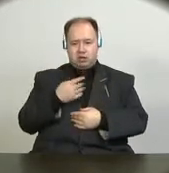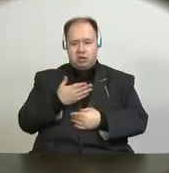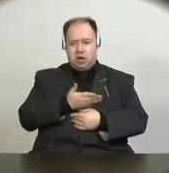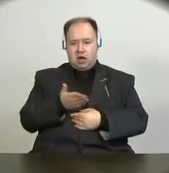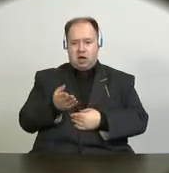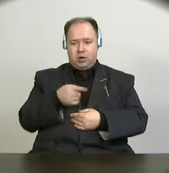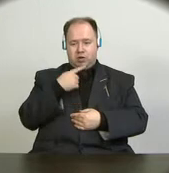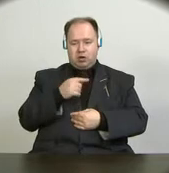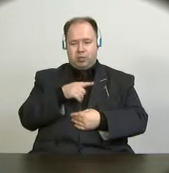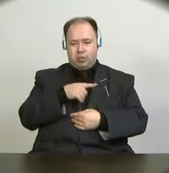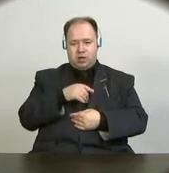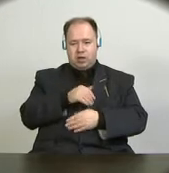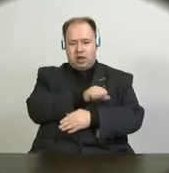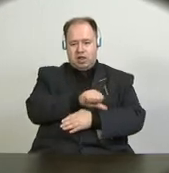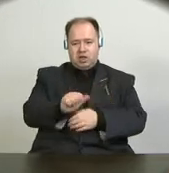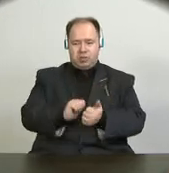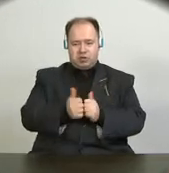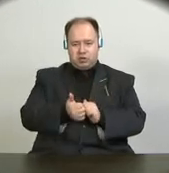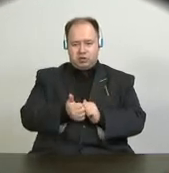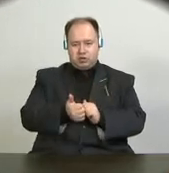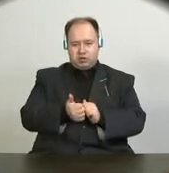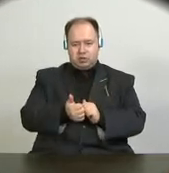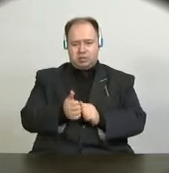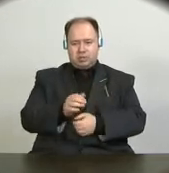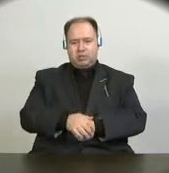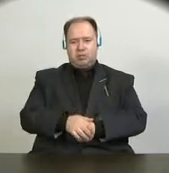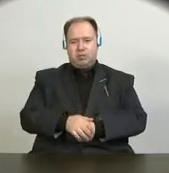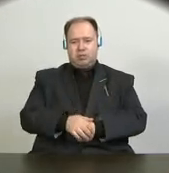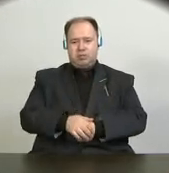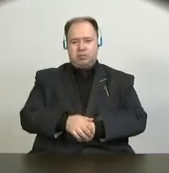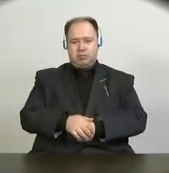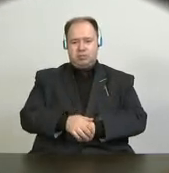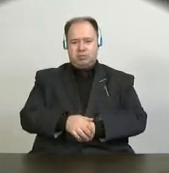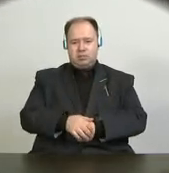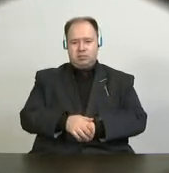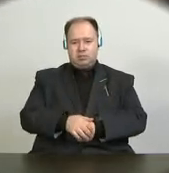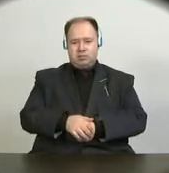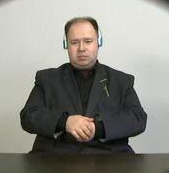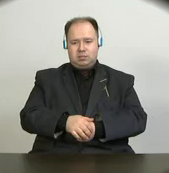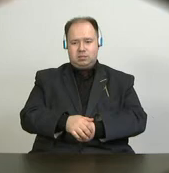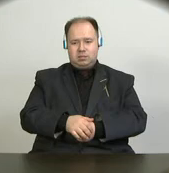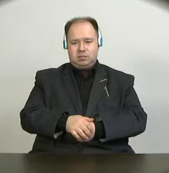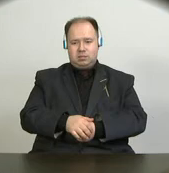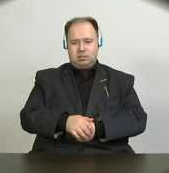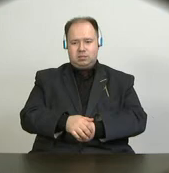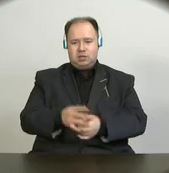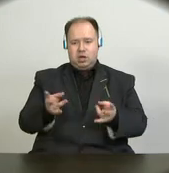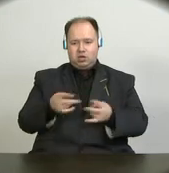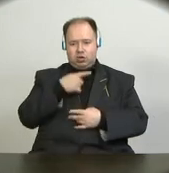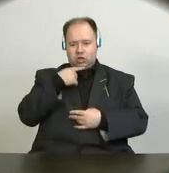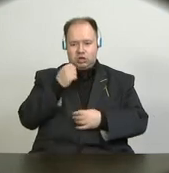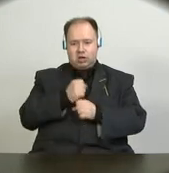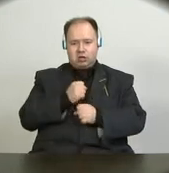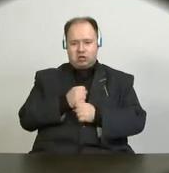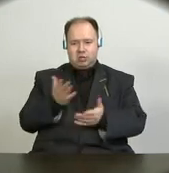импортозамещении вот наши детишки хотят быть конкурентоспособны на рынке образовательных услуг нужно же и для них на русском языке дело